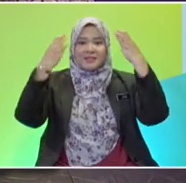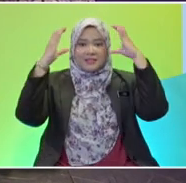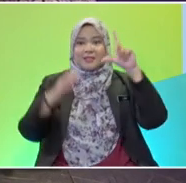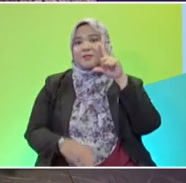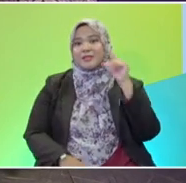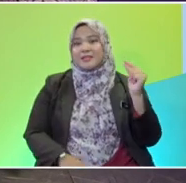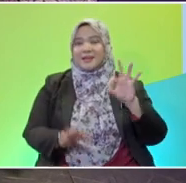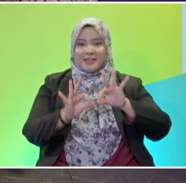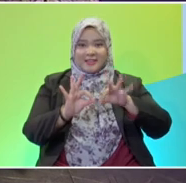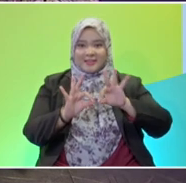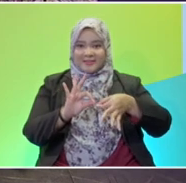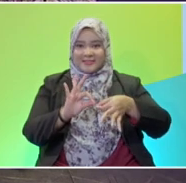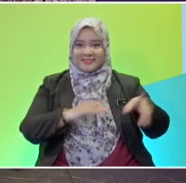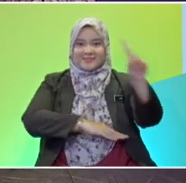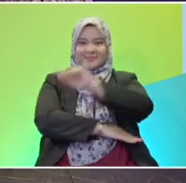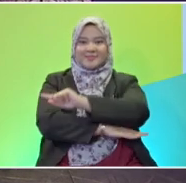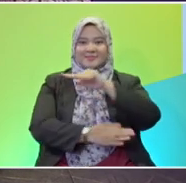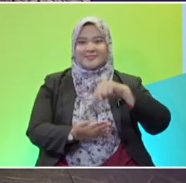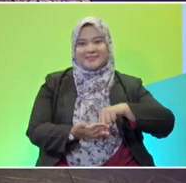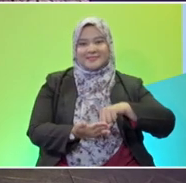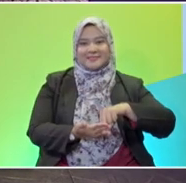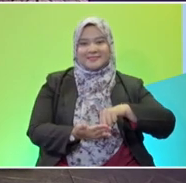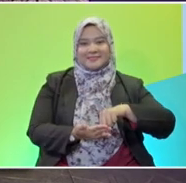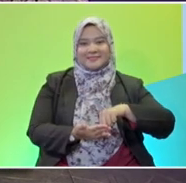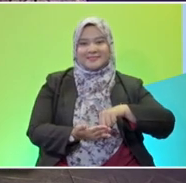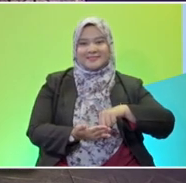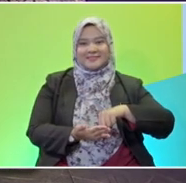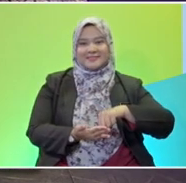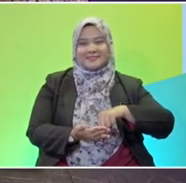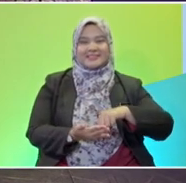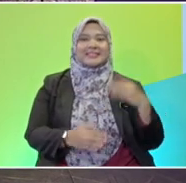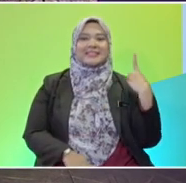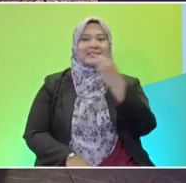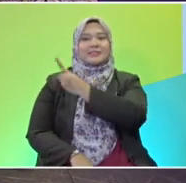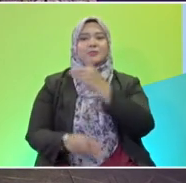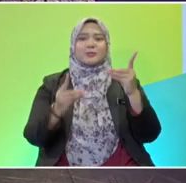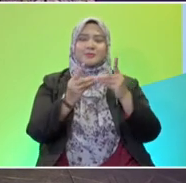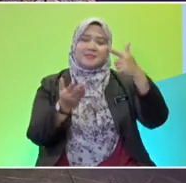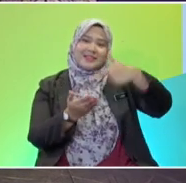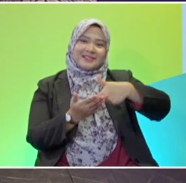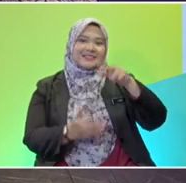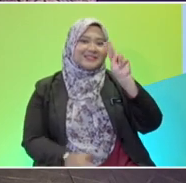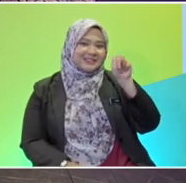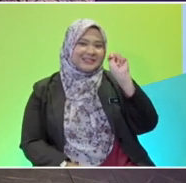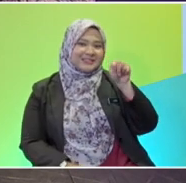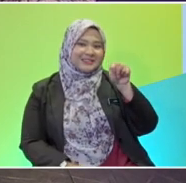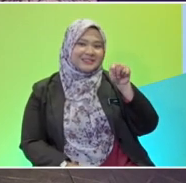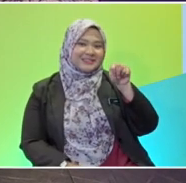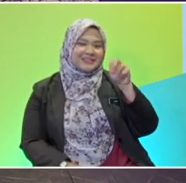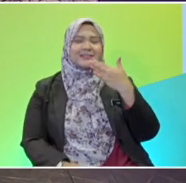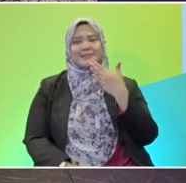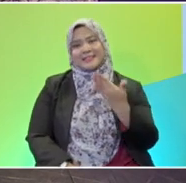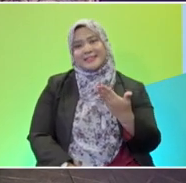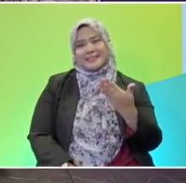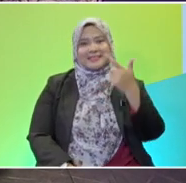khalida dari sekolah kebangsaan pendidikan khas Jalan pil Kuala Lumpur di rumah Terima kasih karena menonton slot prasekolah di di TV